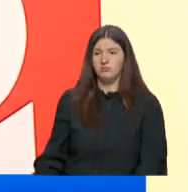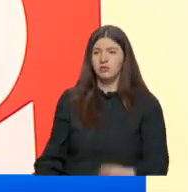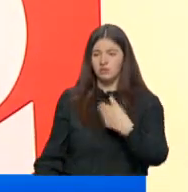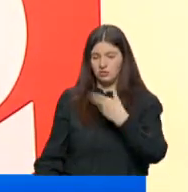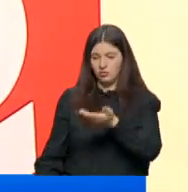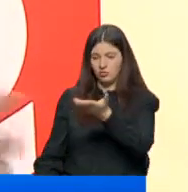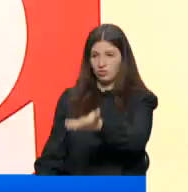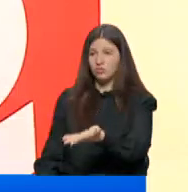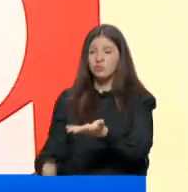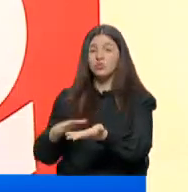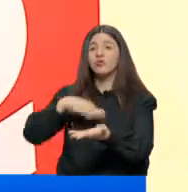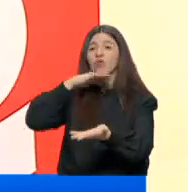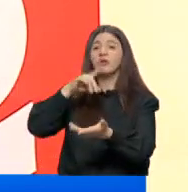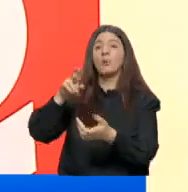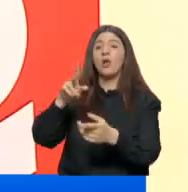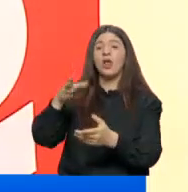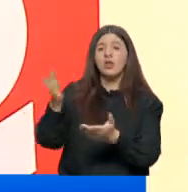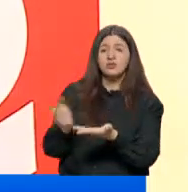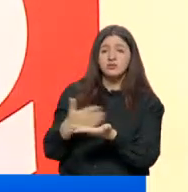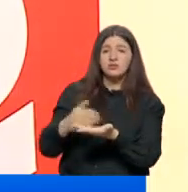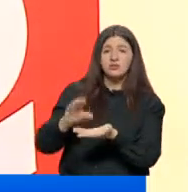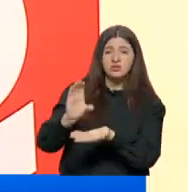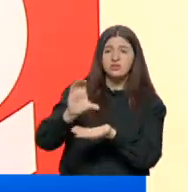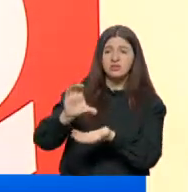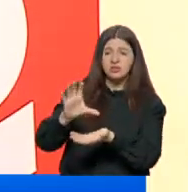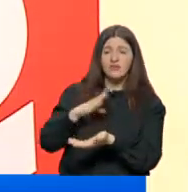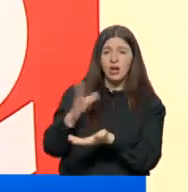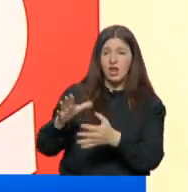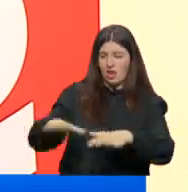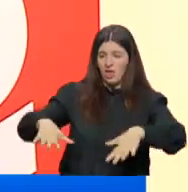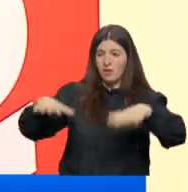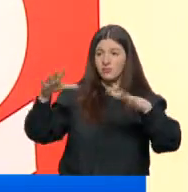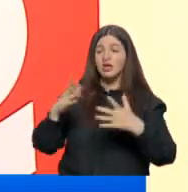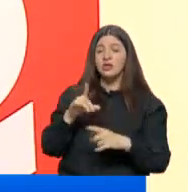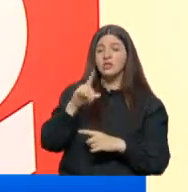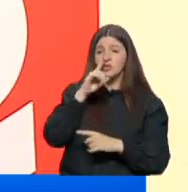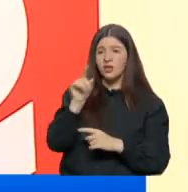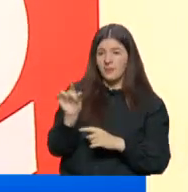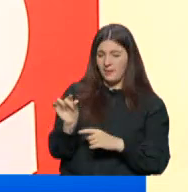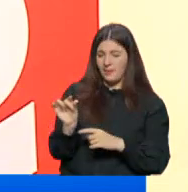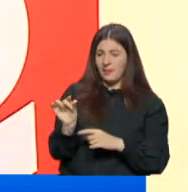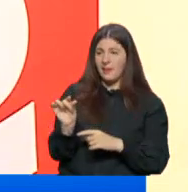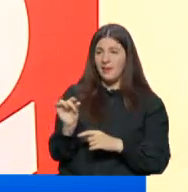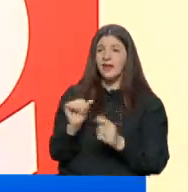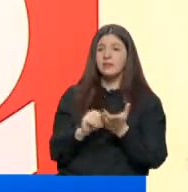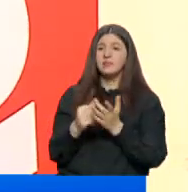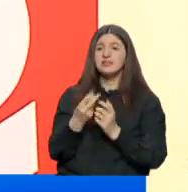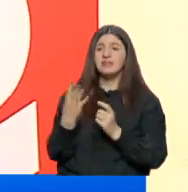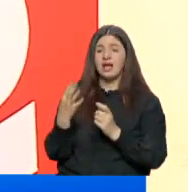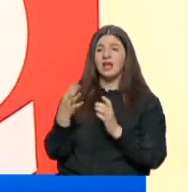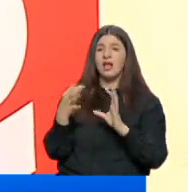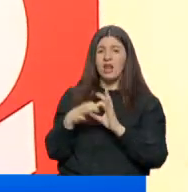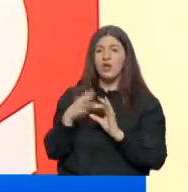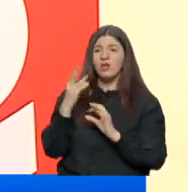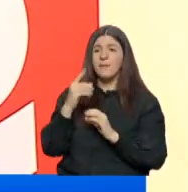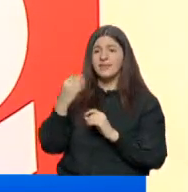getirsem size burayı dolduracak kadar şöyle dokümanlar var. Şimdi sadece şu kadar ve tamamı rakamlardan dolu